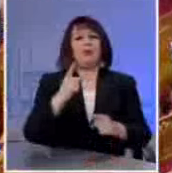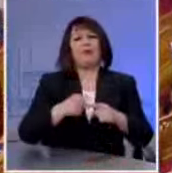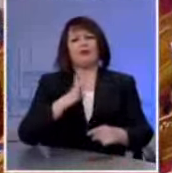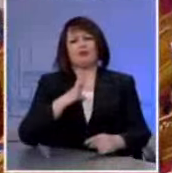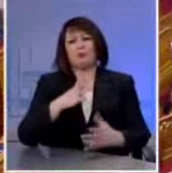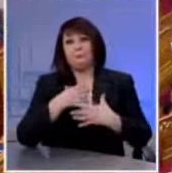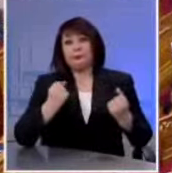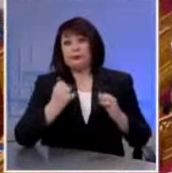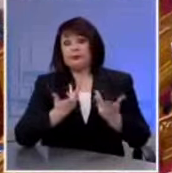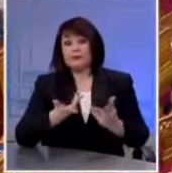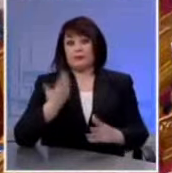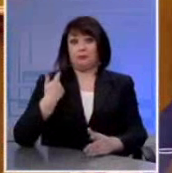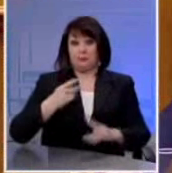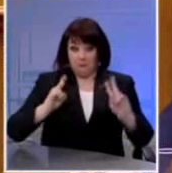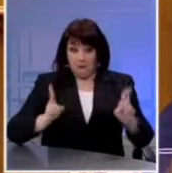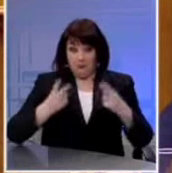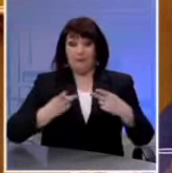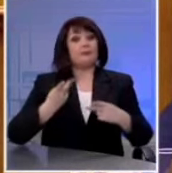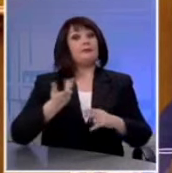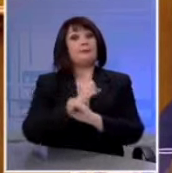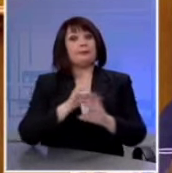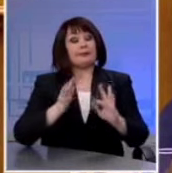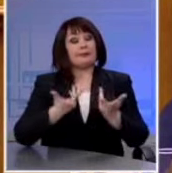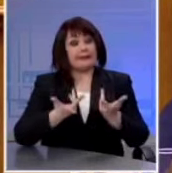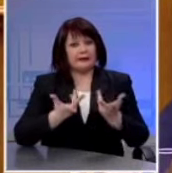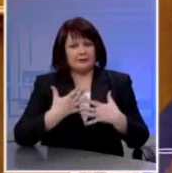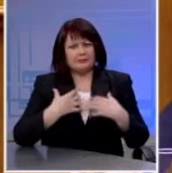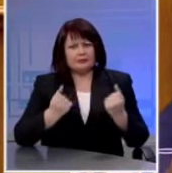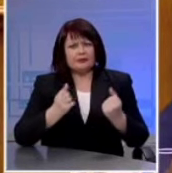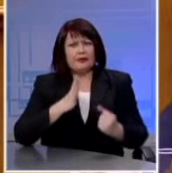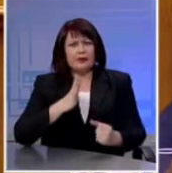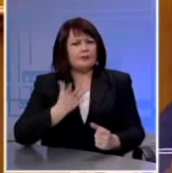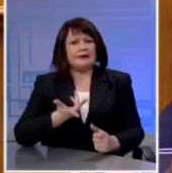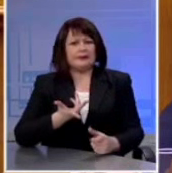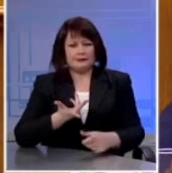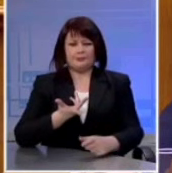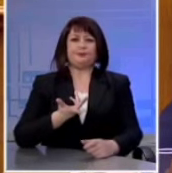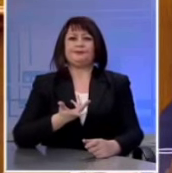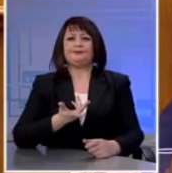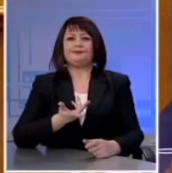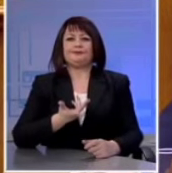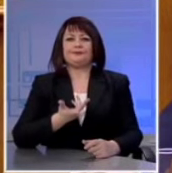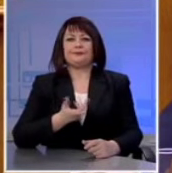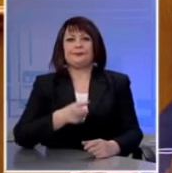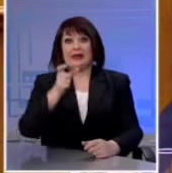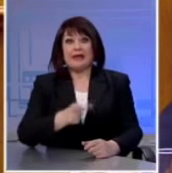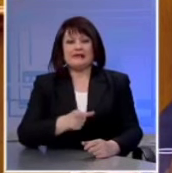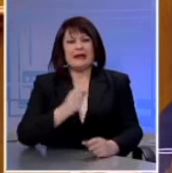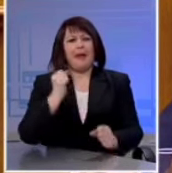είναι αυτό που βγήκε πρόσφατα, που είδε πρόσφατα το φως της δημοσιότητας. Η συνειδητή σας